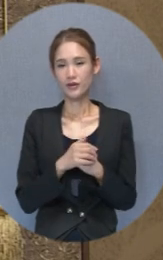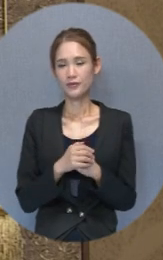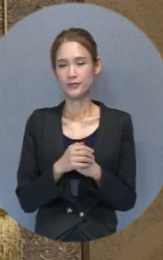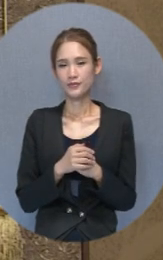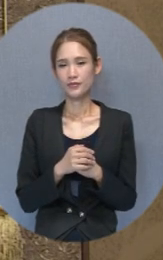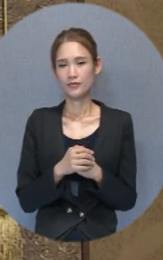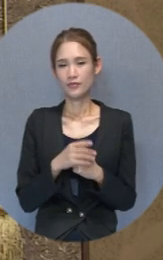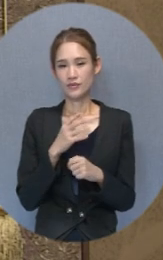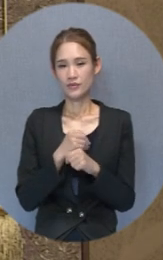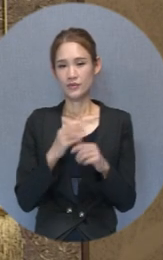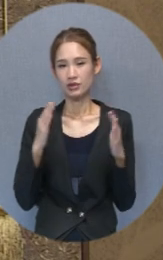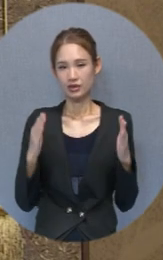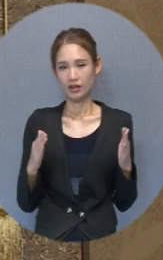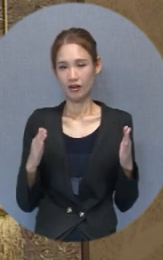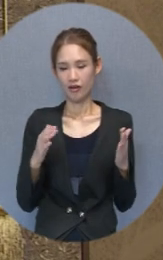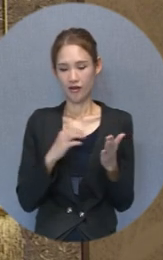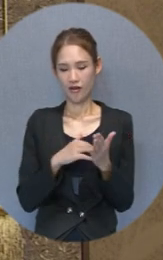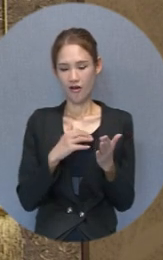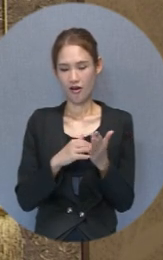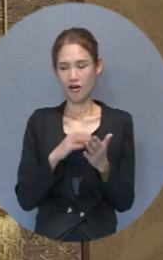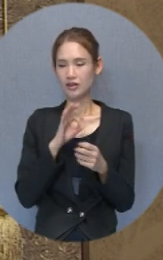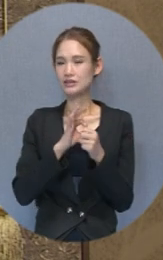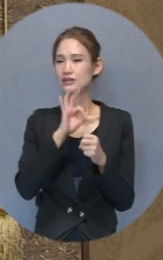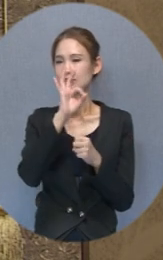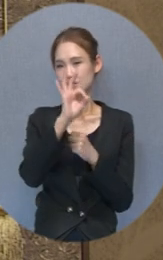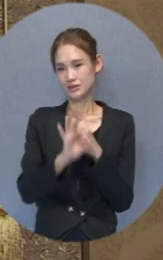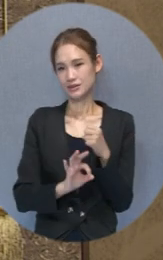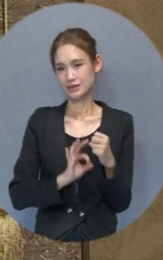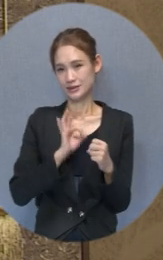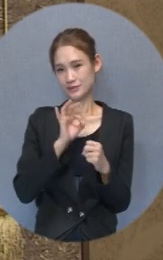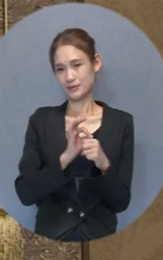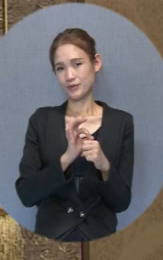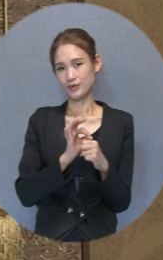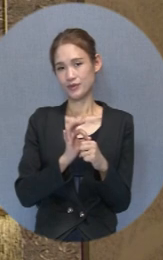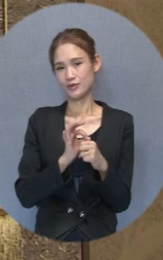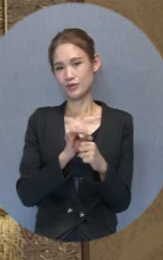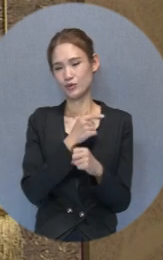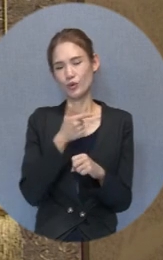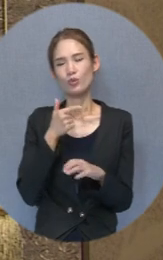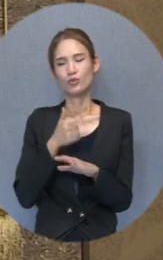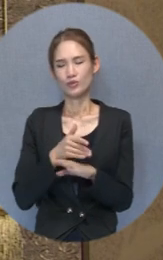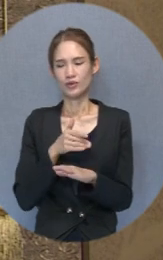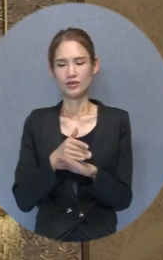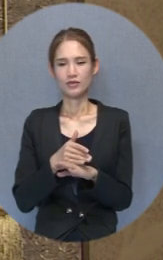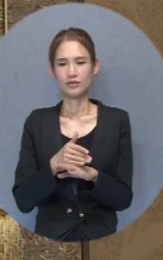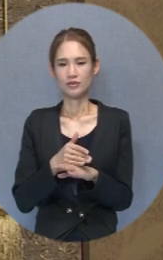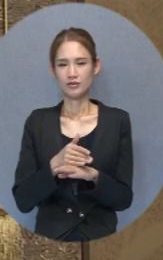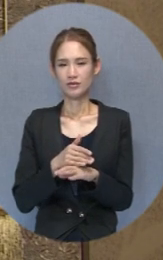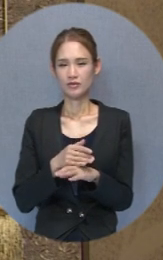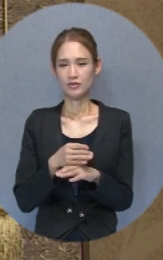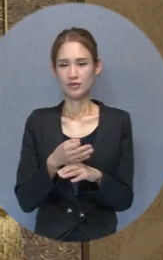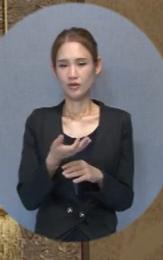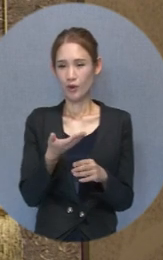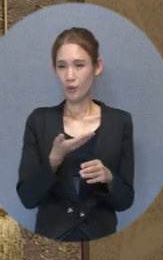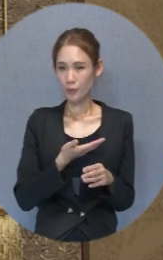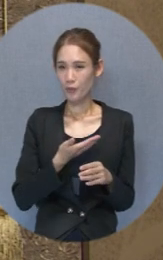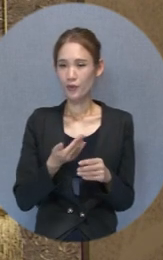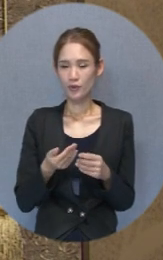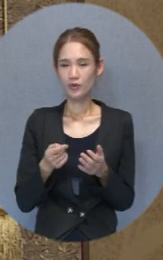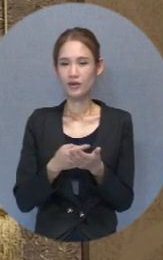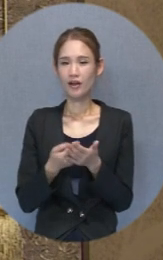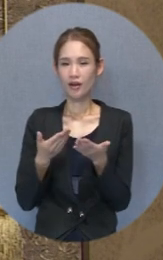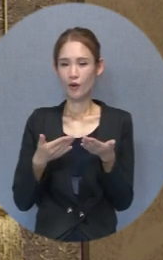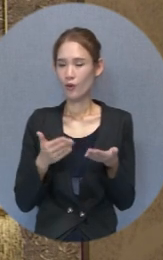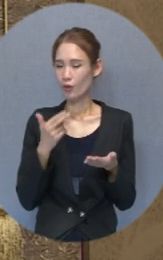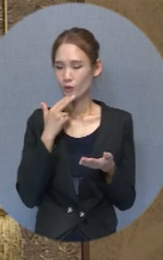그 기간이 거의 뭐 한 10년 가까이 된단 말이에요. 근데 너무 감사하죠. 아무런 대가를 원하시는 것도 아니고